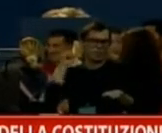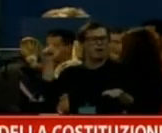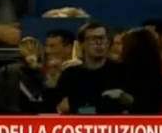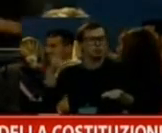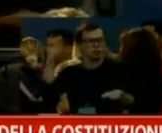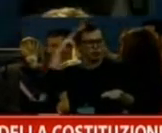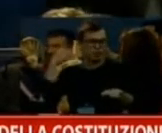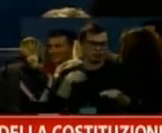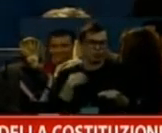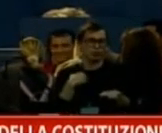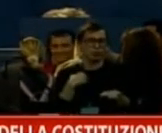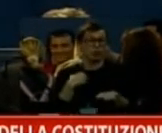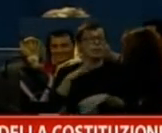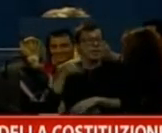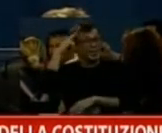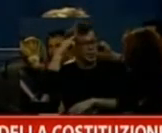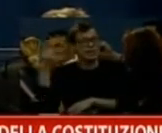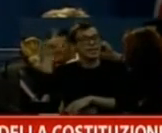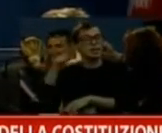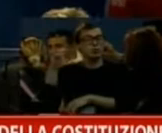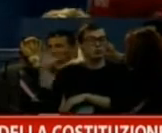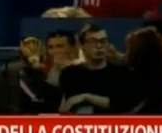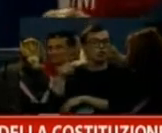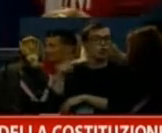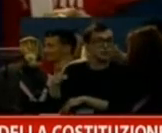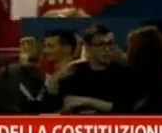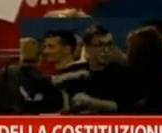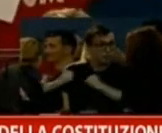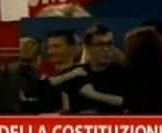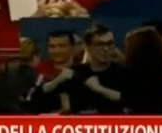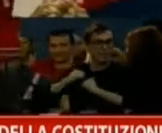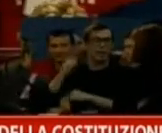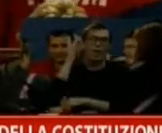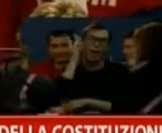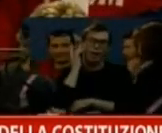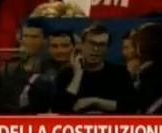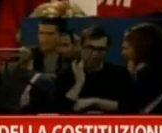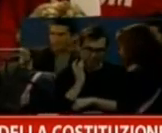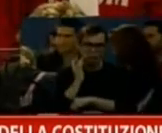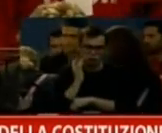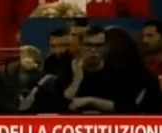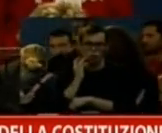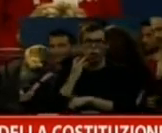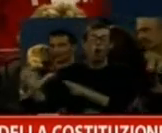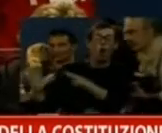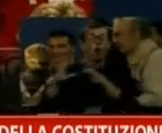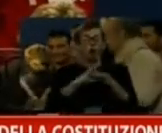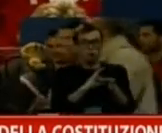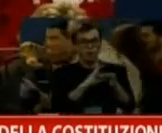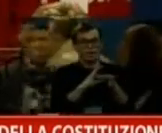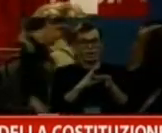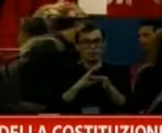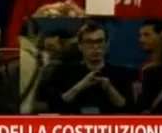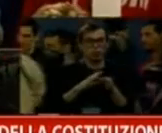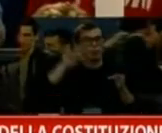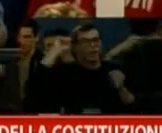dei fronti più impervi, quello della legalità, del rischio che viene dalla criminalità organizzata,